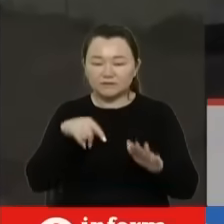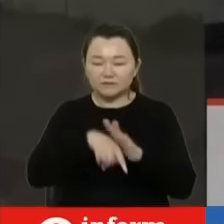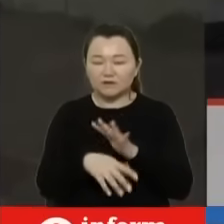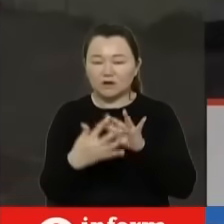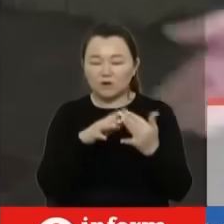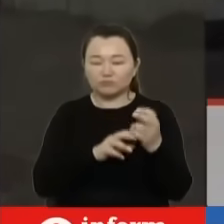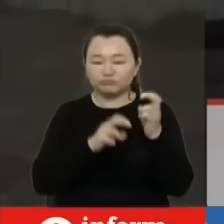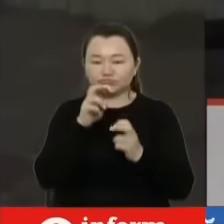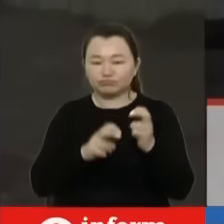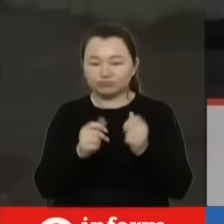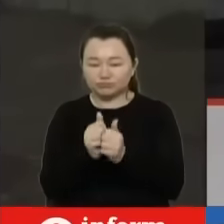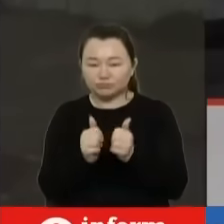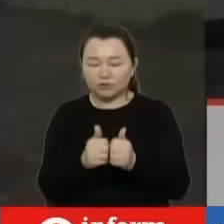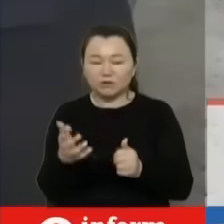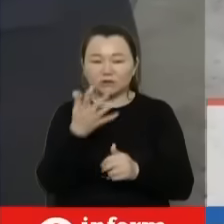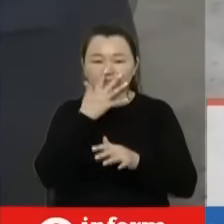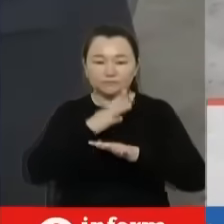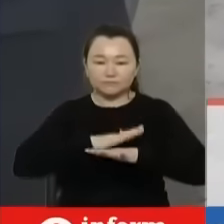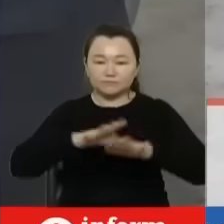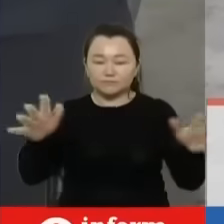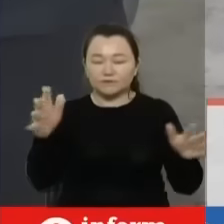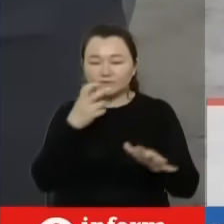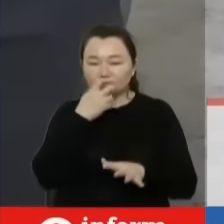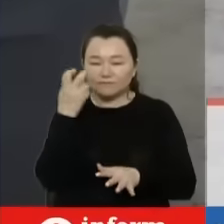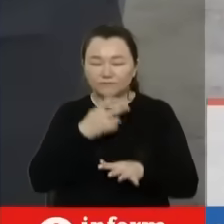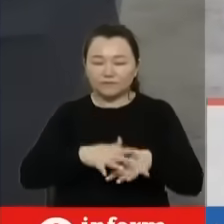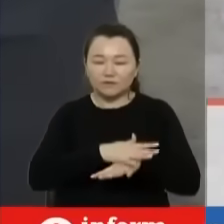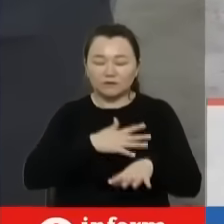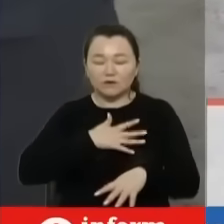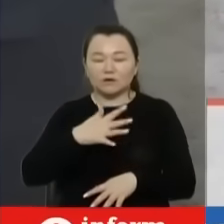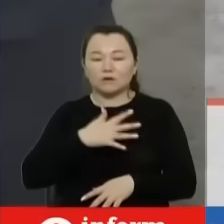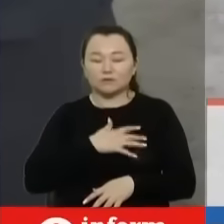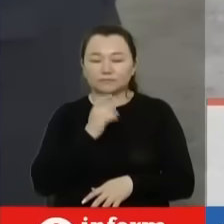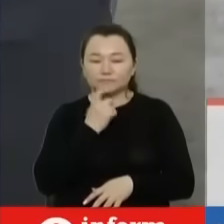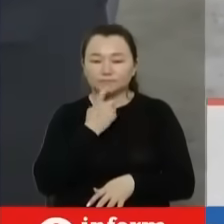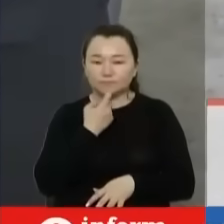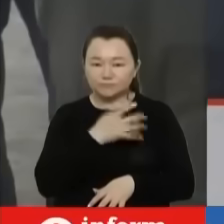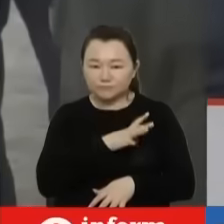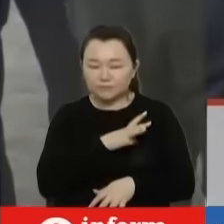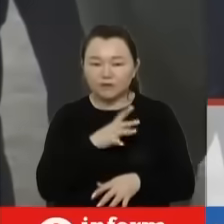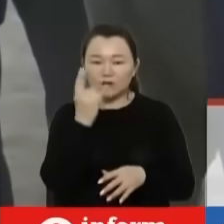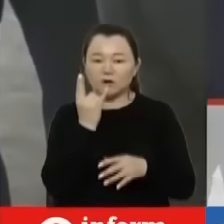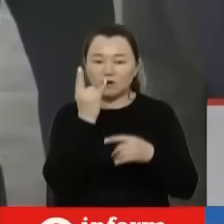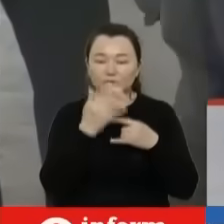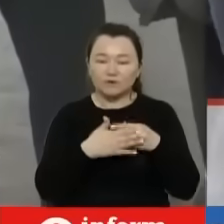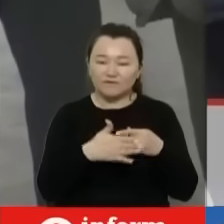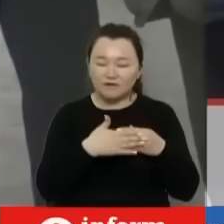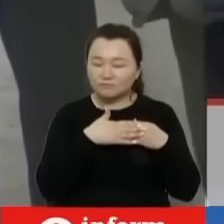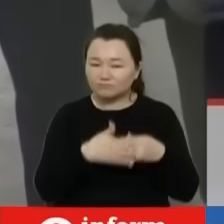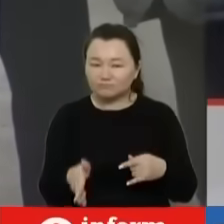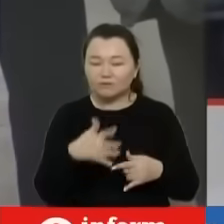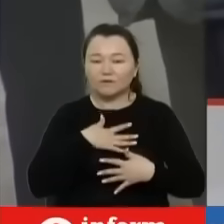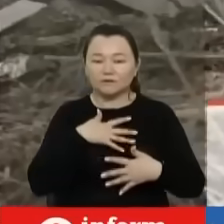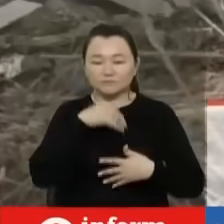орналасқан өндіріс ошағынан ауаға жағымсыз иіс таралып, халықтың тынысын тарылтқан. Есік терезені ашудан қалдық деген қараша